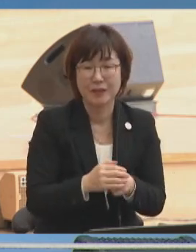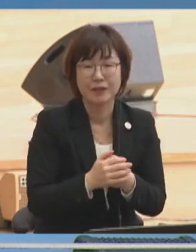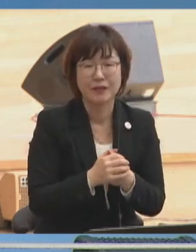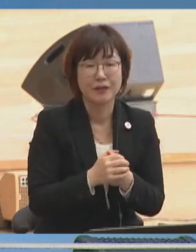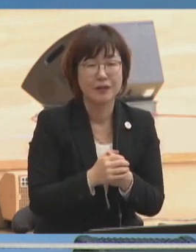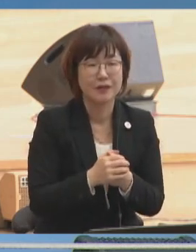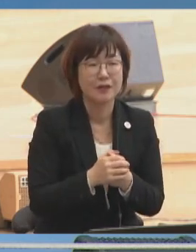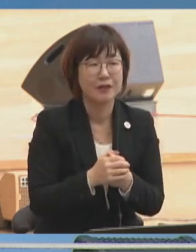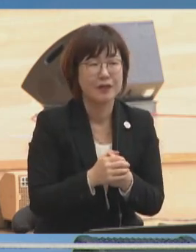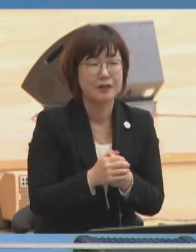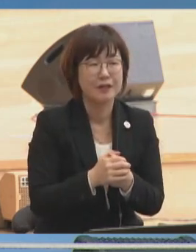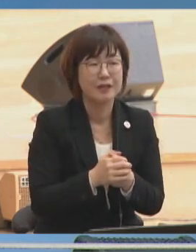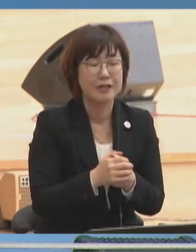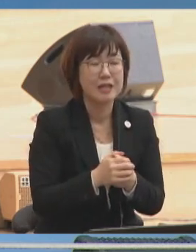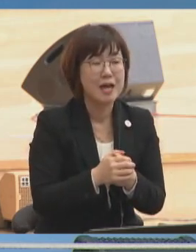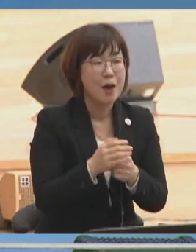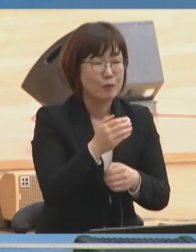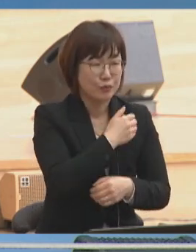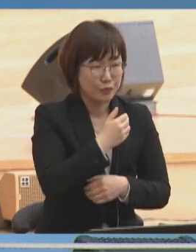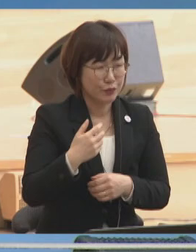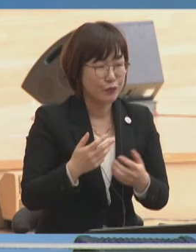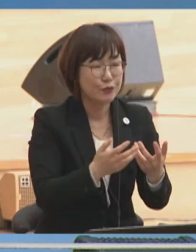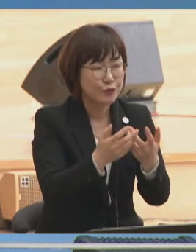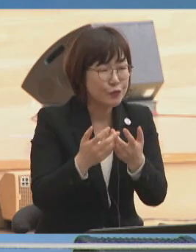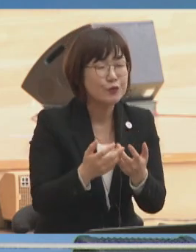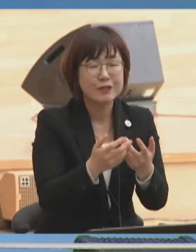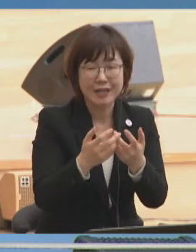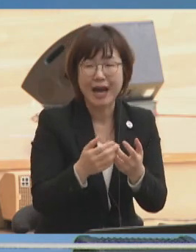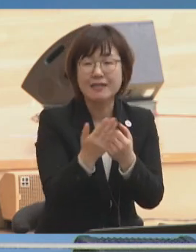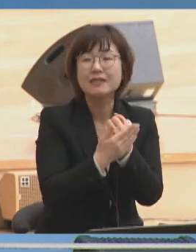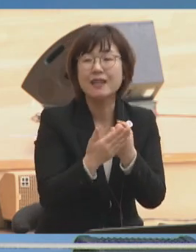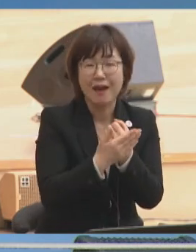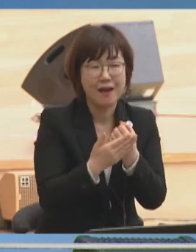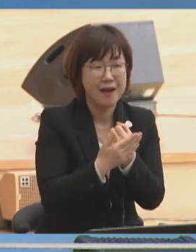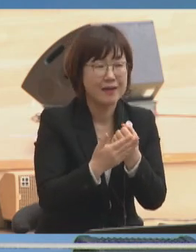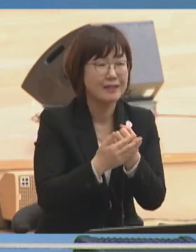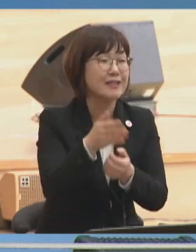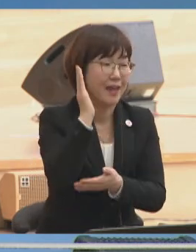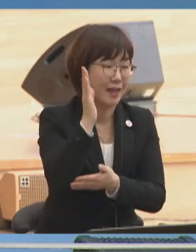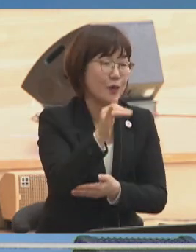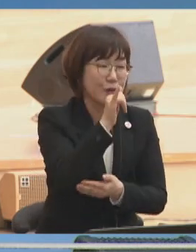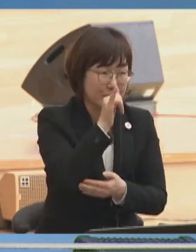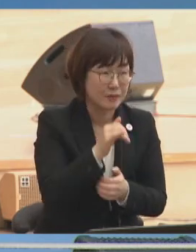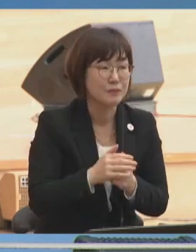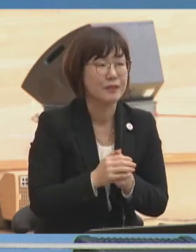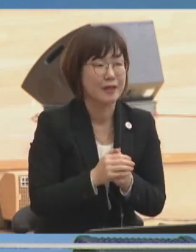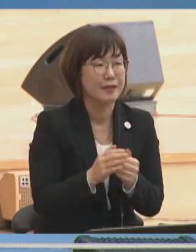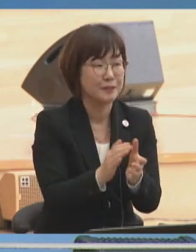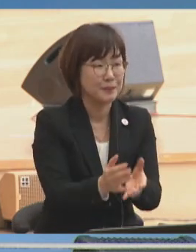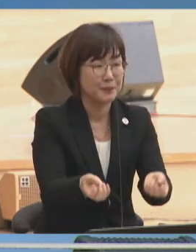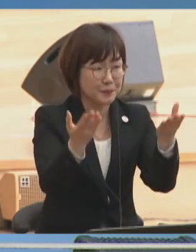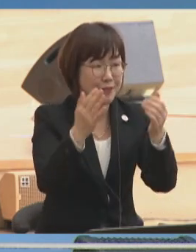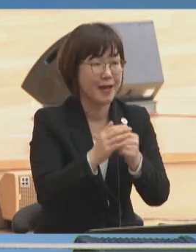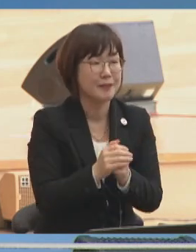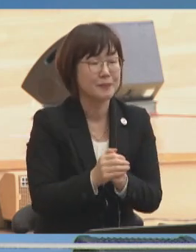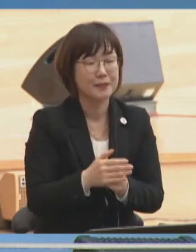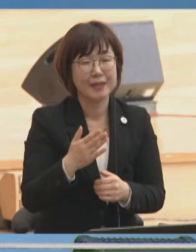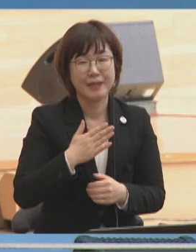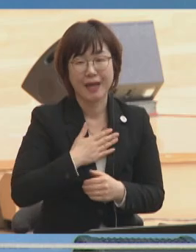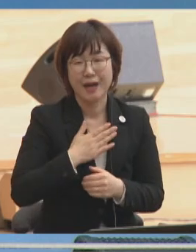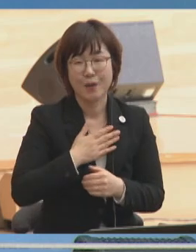메시지를 얘기하고 있는 거예요. 풍성한 십자가의 은혜를 얘기하고 있는 거죠. 할렐루야. 아멘. 여러분, 저와 여러분